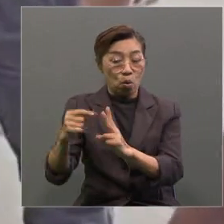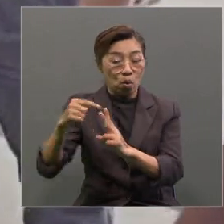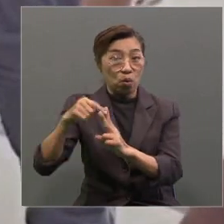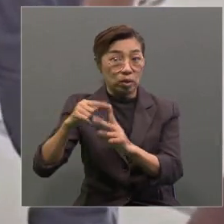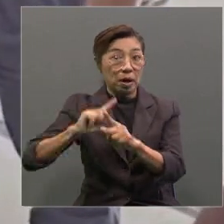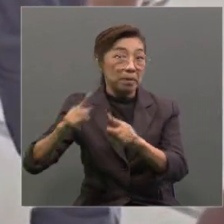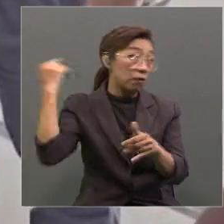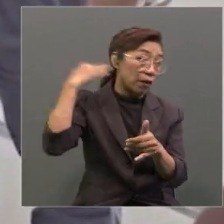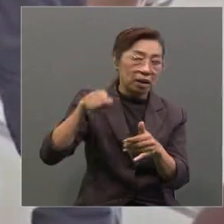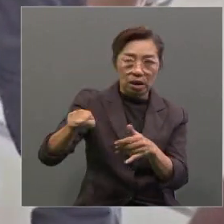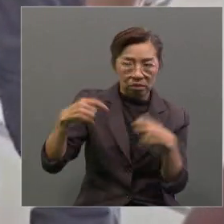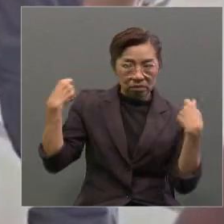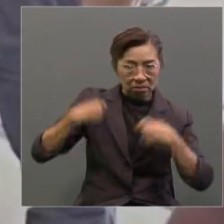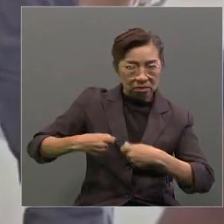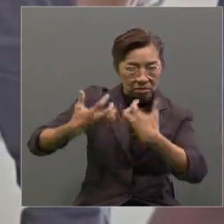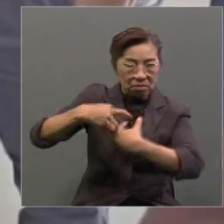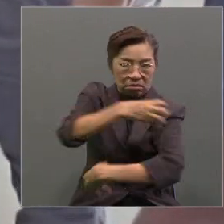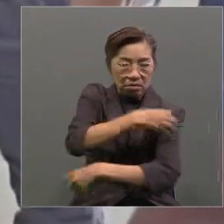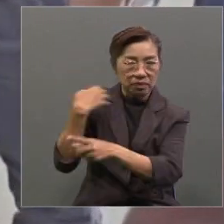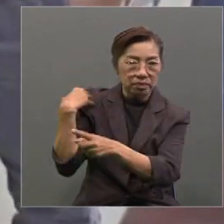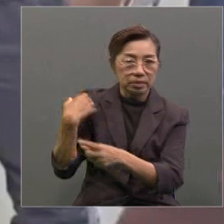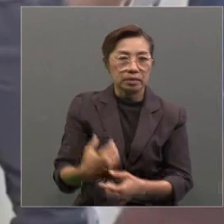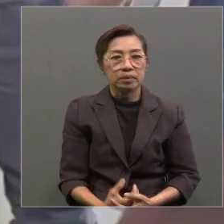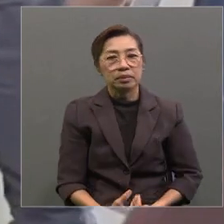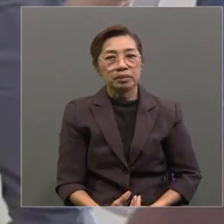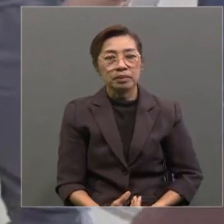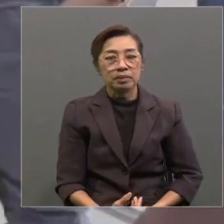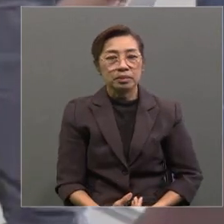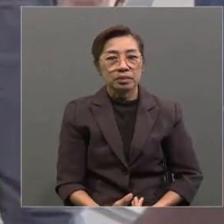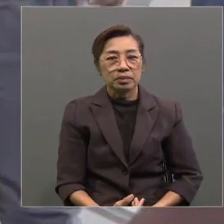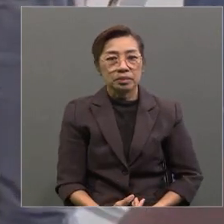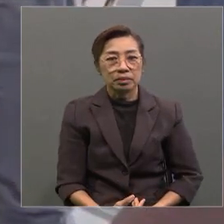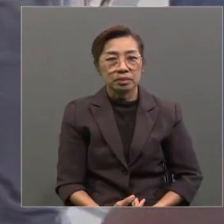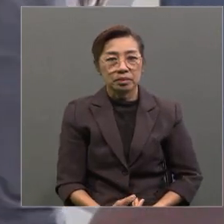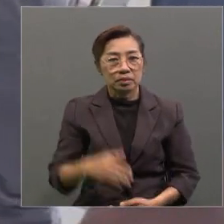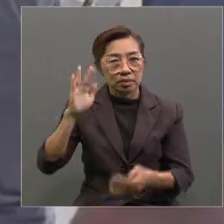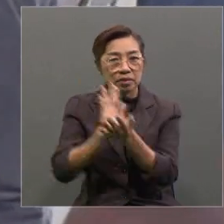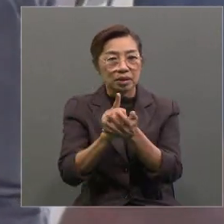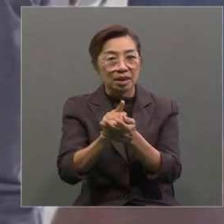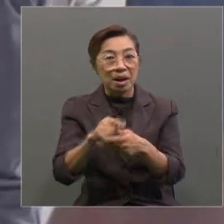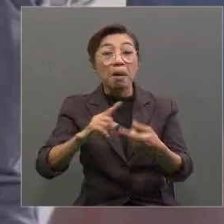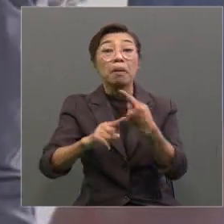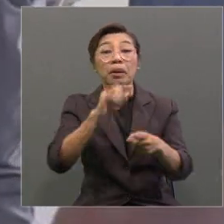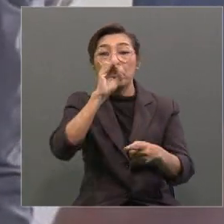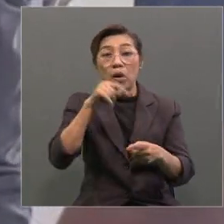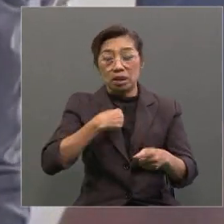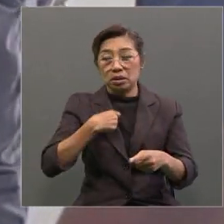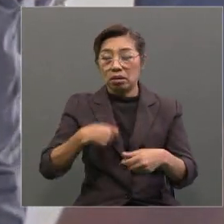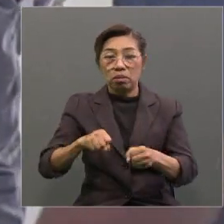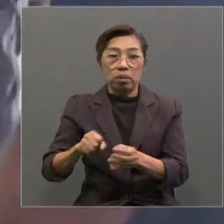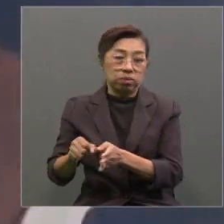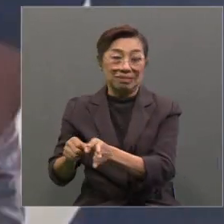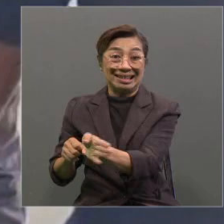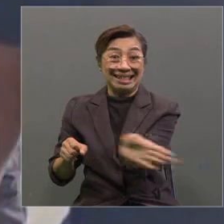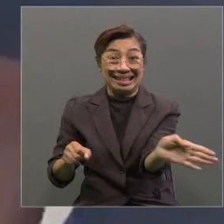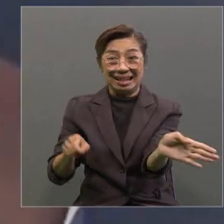ครับเหมือนแบบฟ้องช่างครับ แล้วว่าเมื่อกี้ผมควรหนีมาขับตามเข้ามา ใช่ครับ ต ามคร ับ พอเห็น